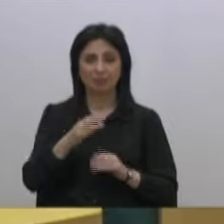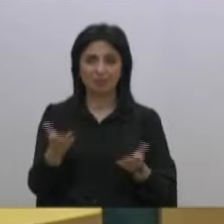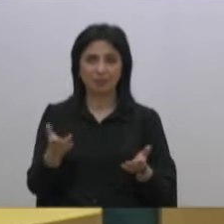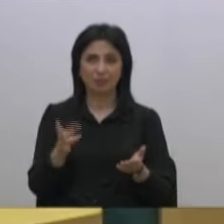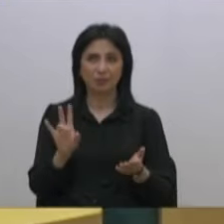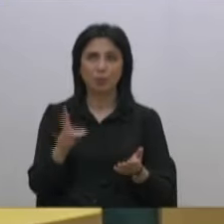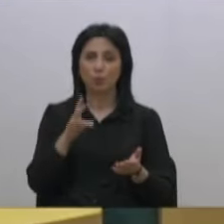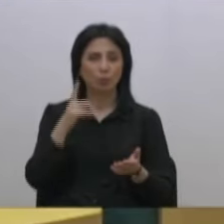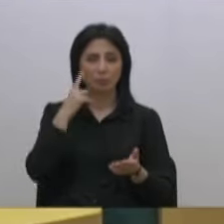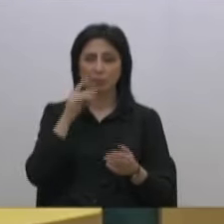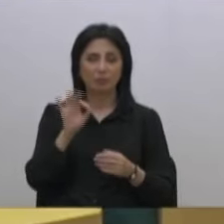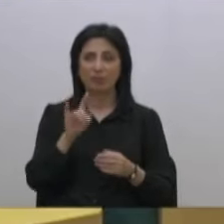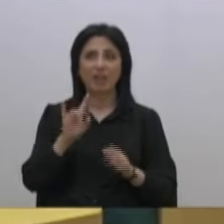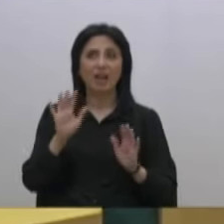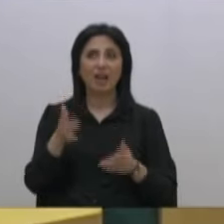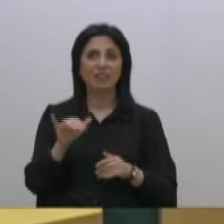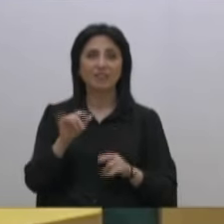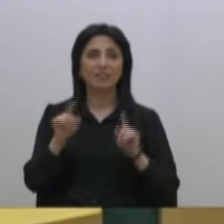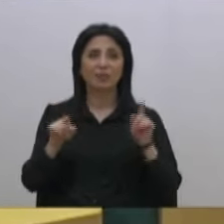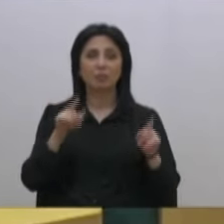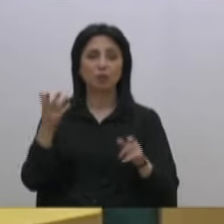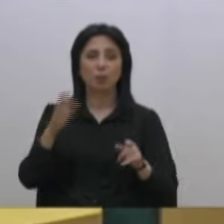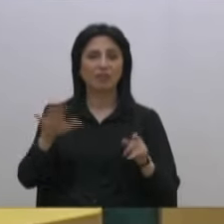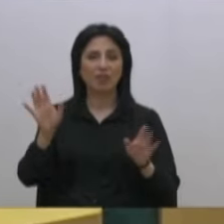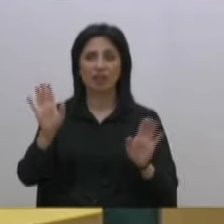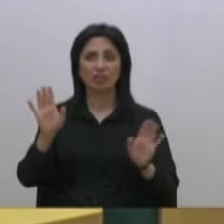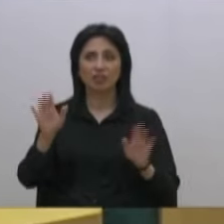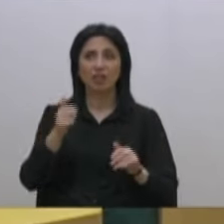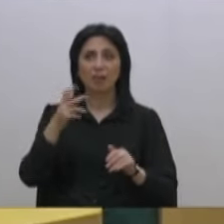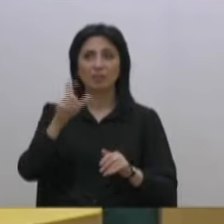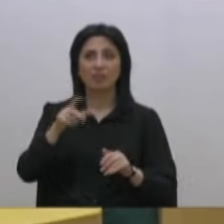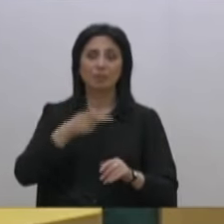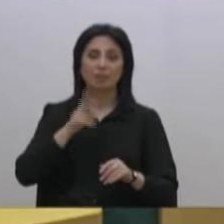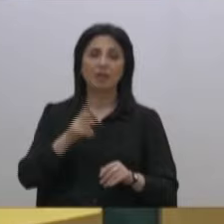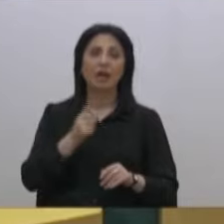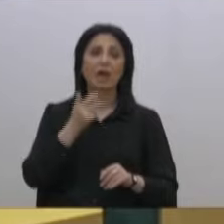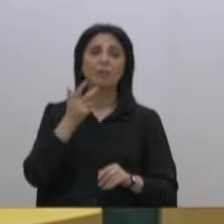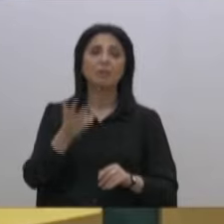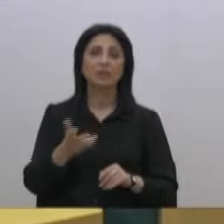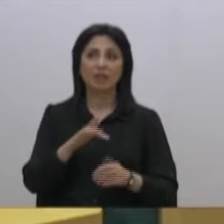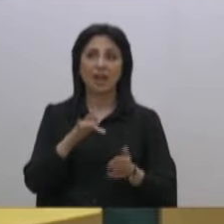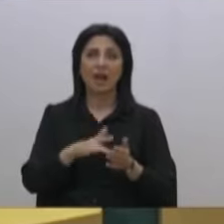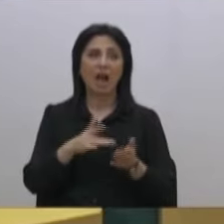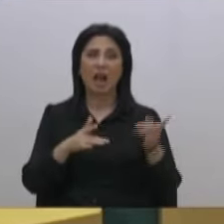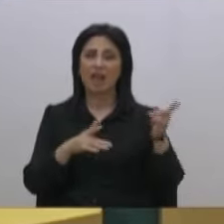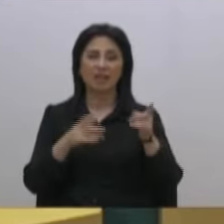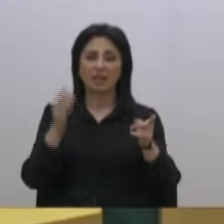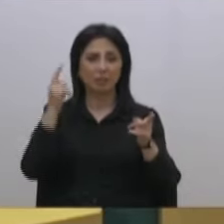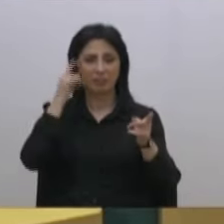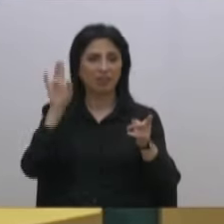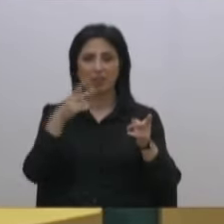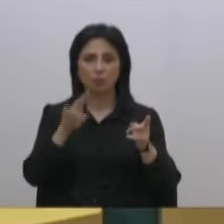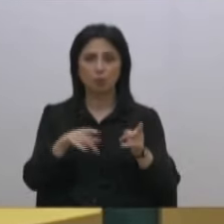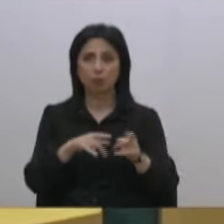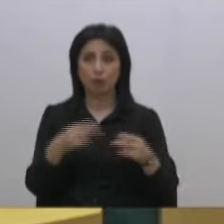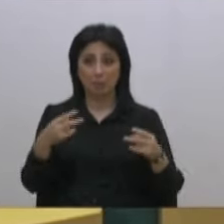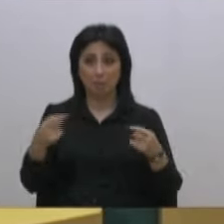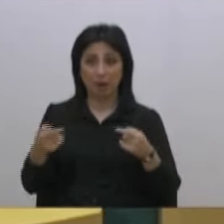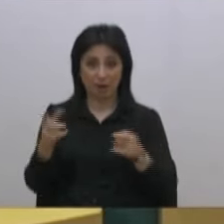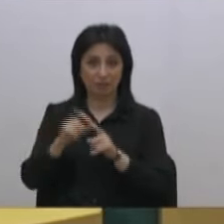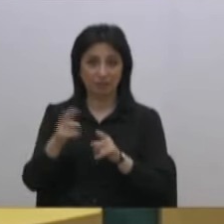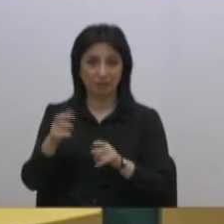ნუ ვიფიქრებთ იმაზე, რა ხდება სადმე სხვა რომელიმე ქვეყანაში, რამდენი ადამიანი ყდება და რამდენი ქალაქი თუ სოფელი ინგრევაო.